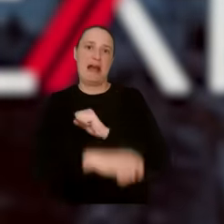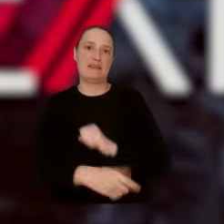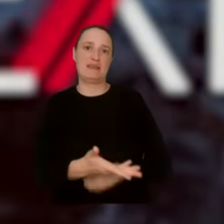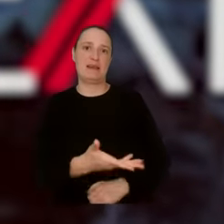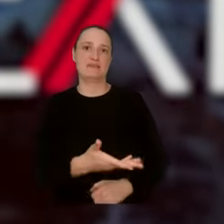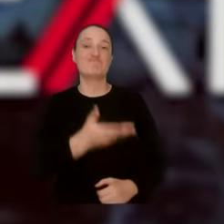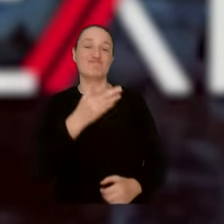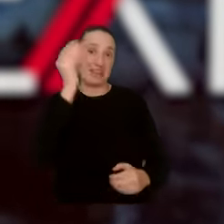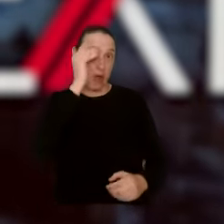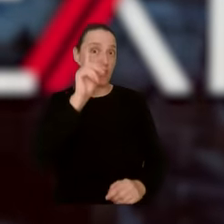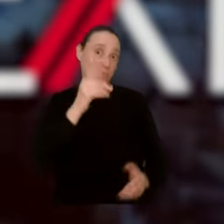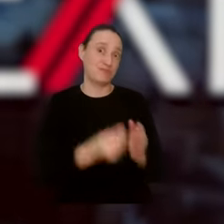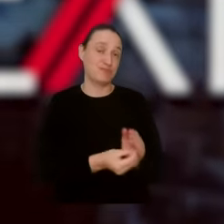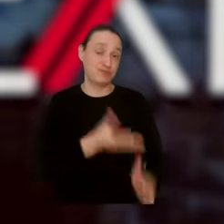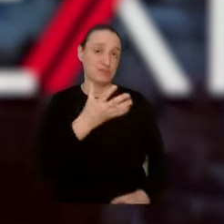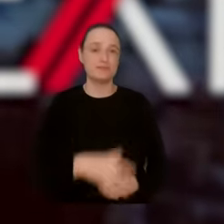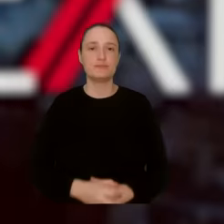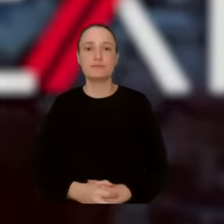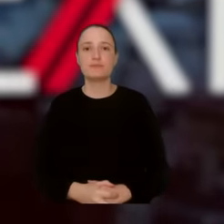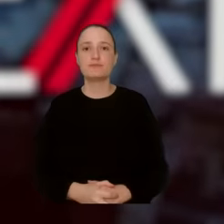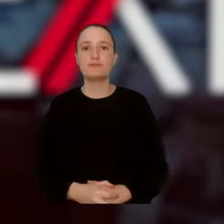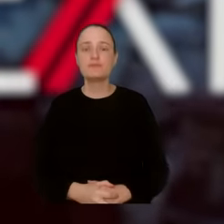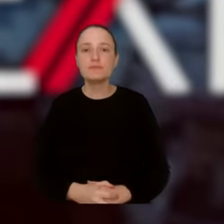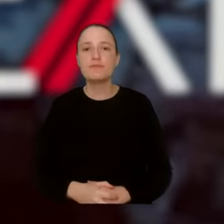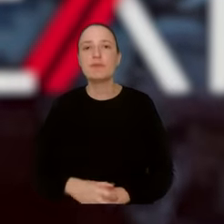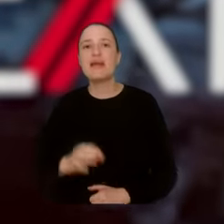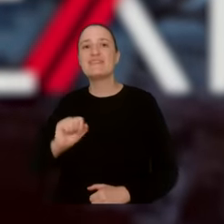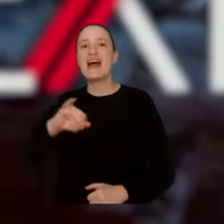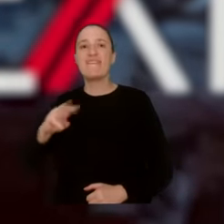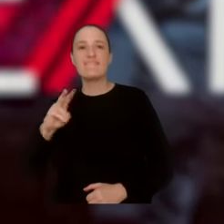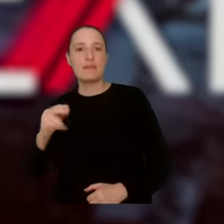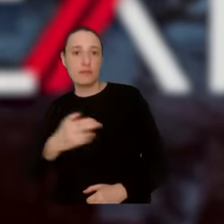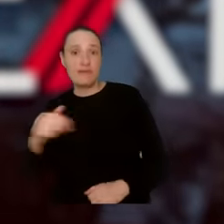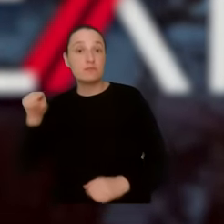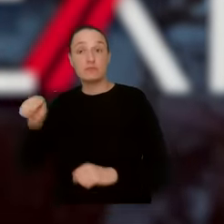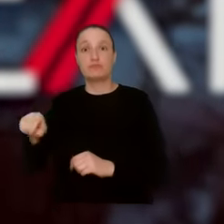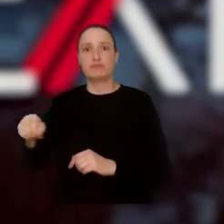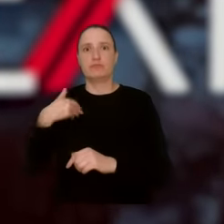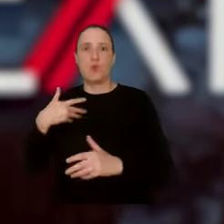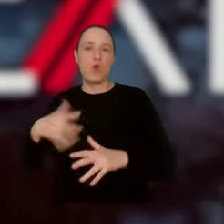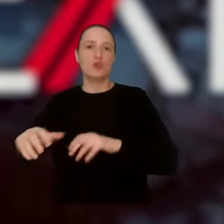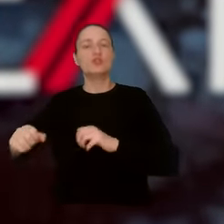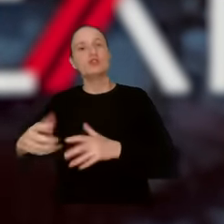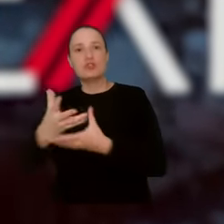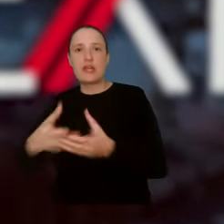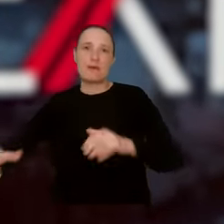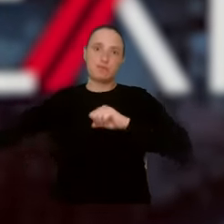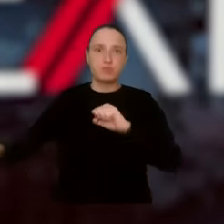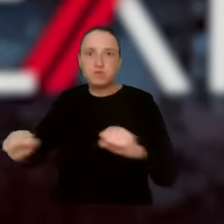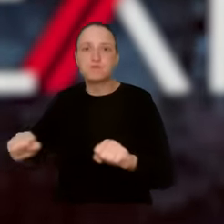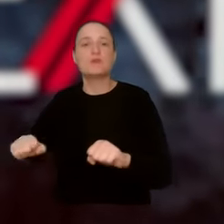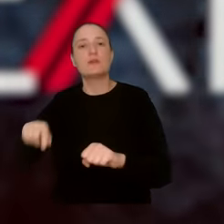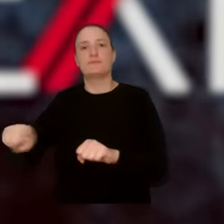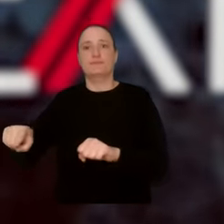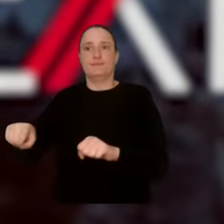Rośnie liczba ofiar po silnym trzęsieniu ziemi na Tajwanie. Nie żyje co najmniej 10 osób, a ponad 1000 jest rannych. Przedstawiciele tamtejszych sił